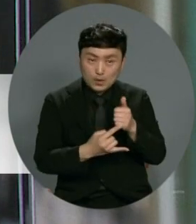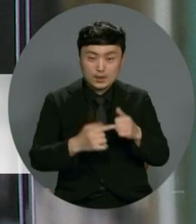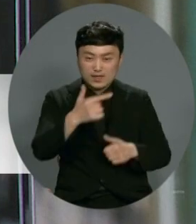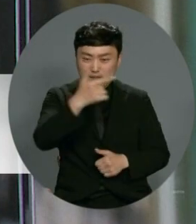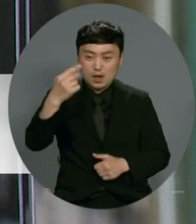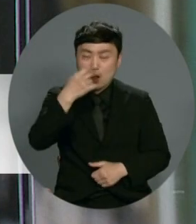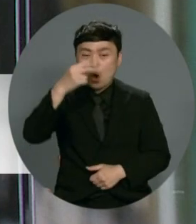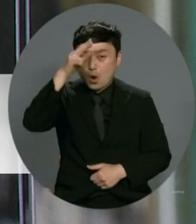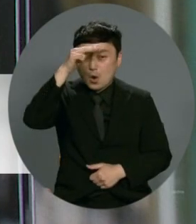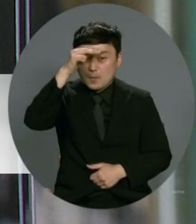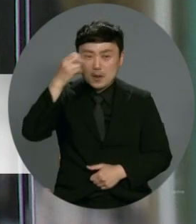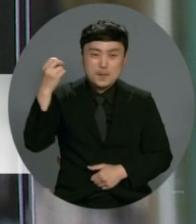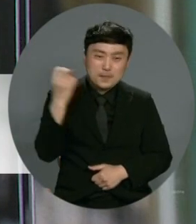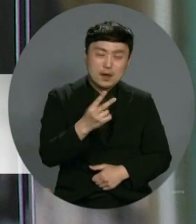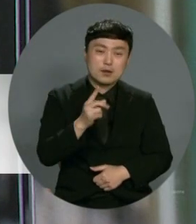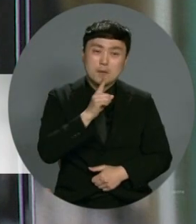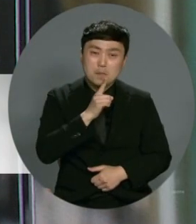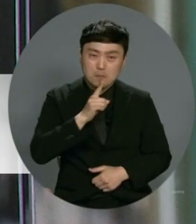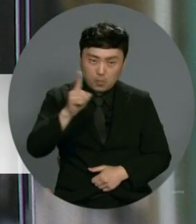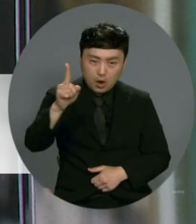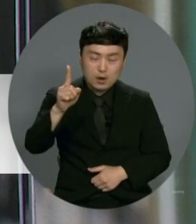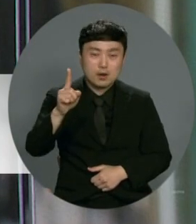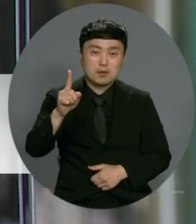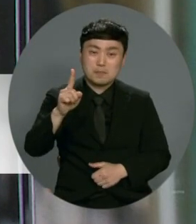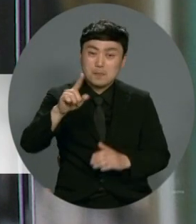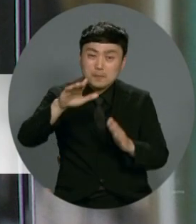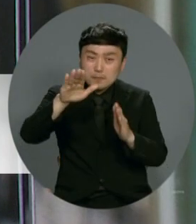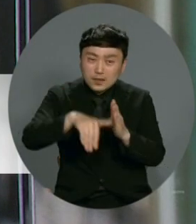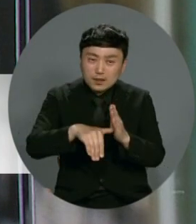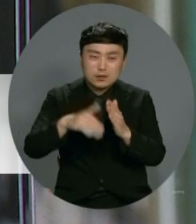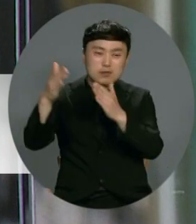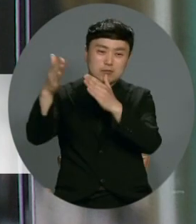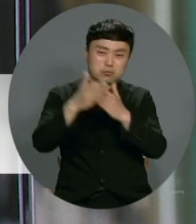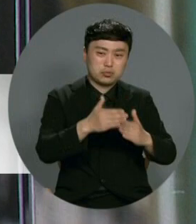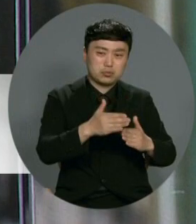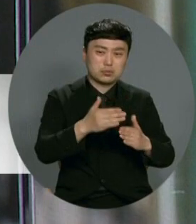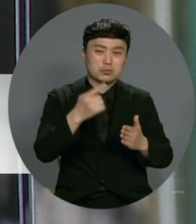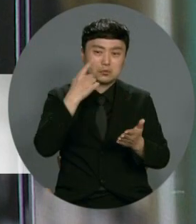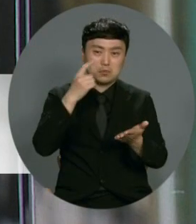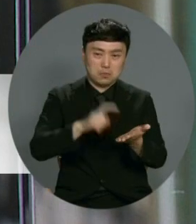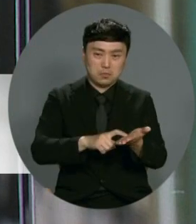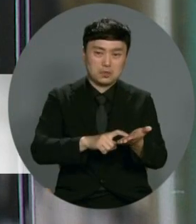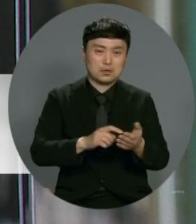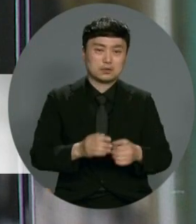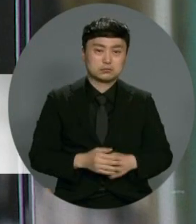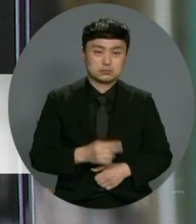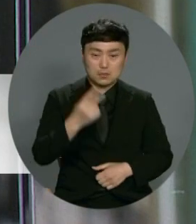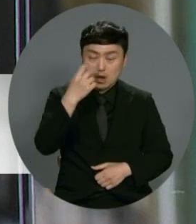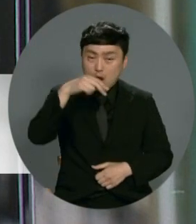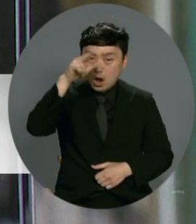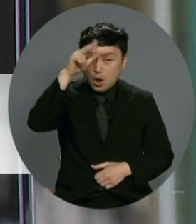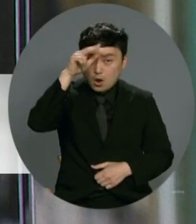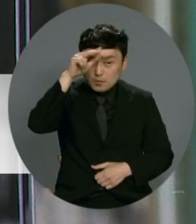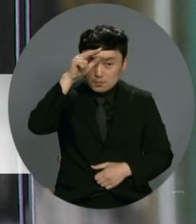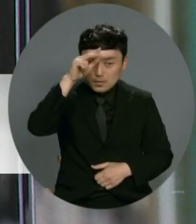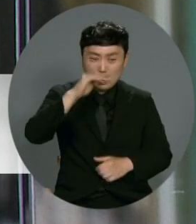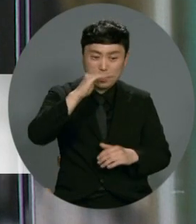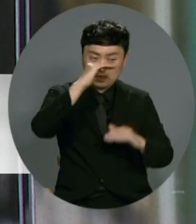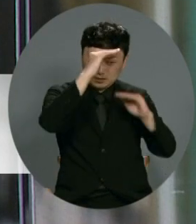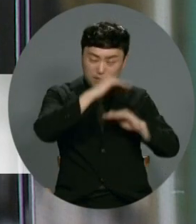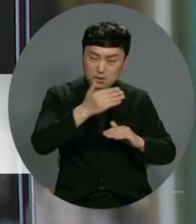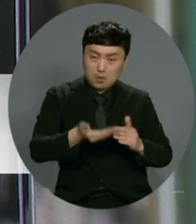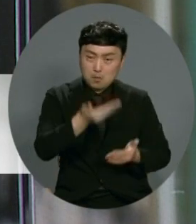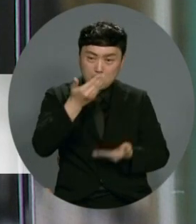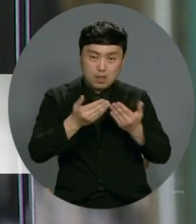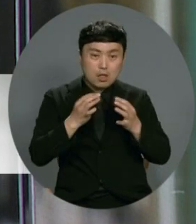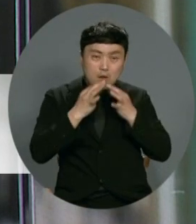재양고래인데 검찰이 사건 접수 당일 바로 기각한 것으로 확인됐습니다 검찰이 사건의 실체를 파악하려